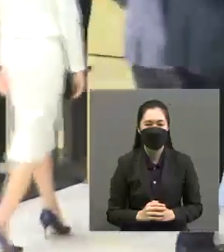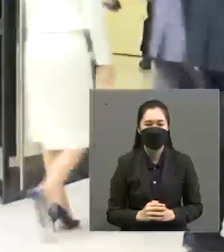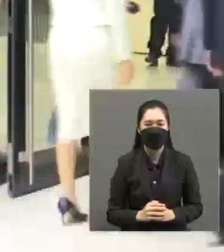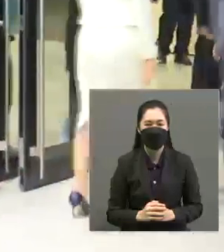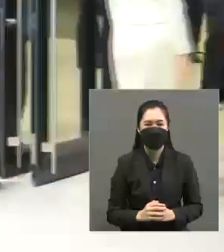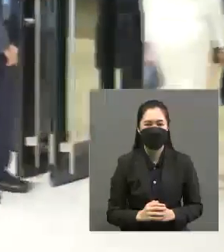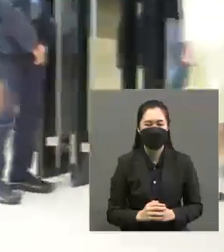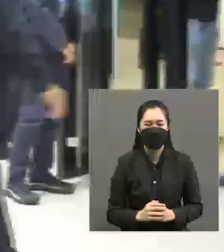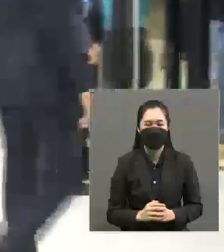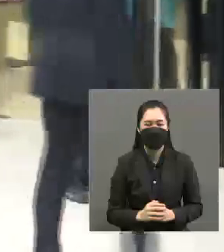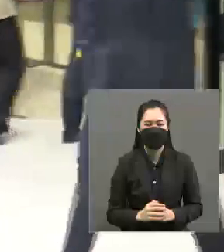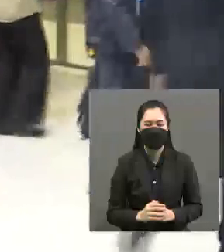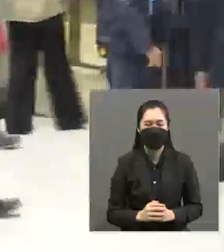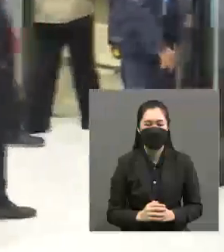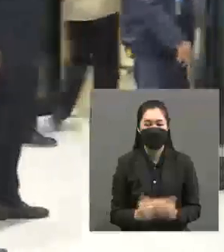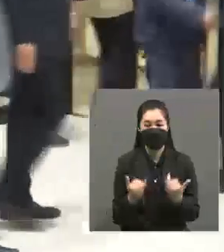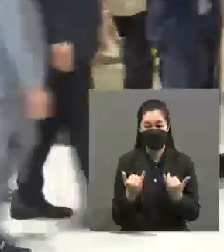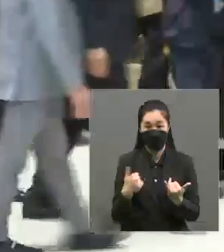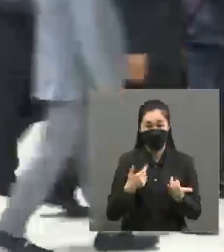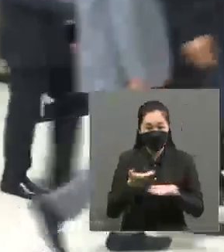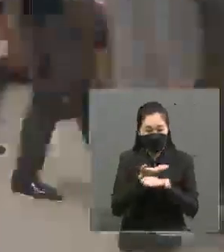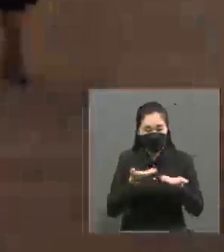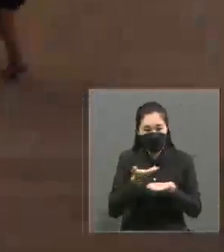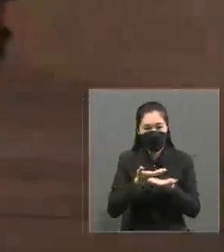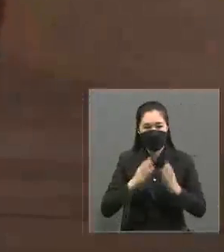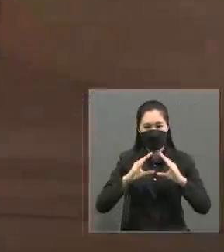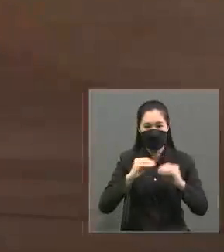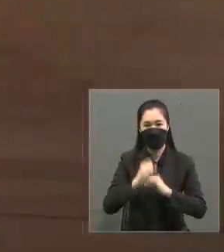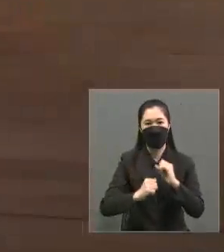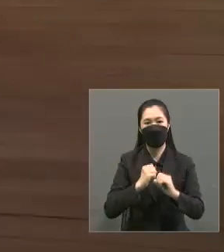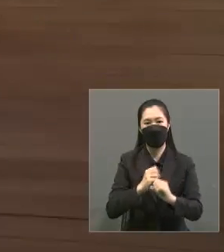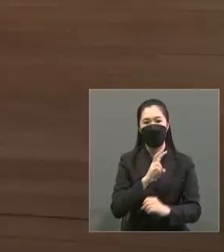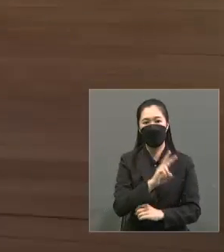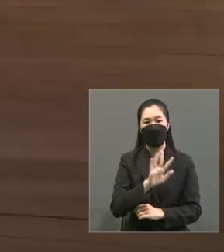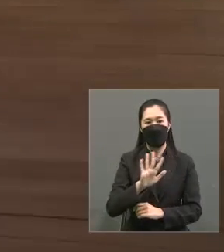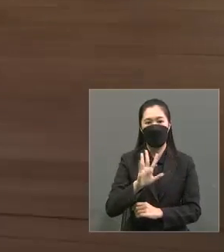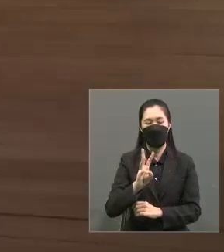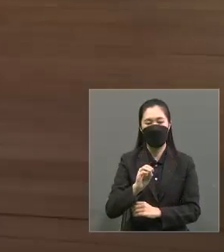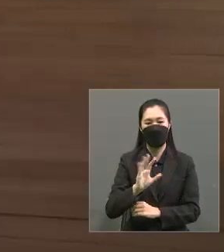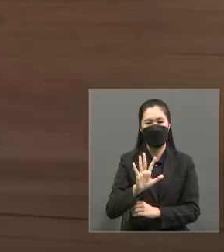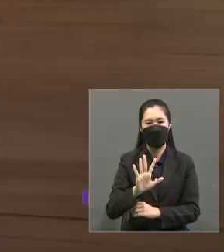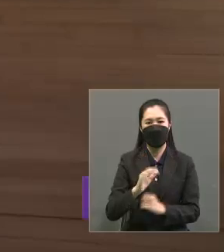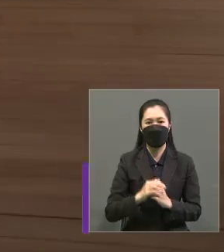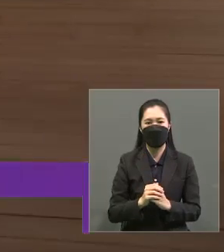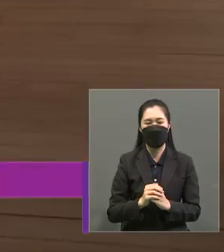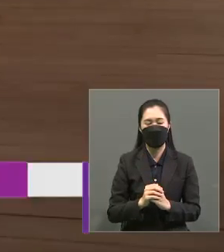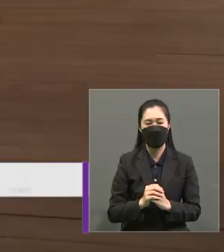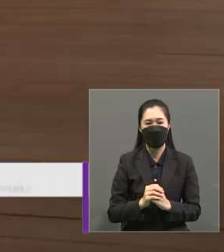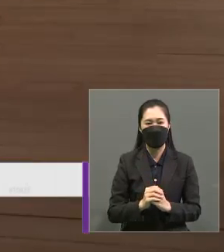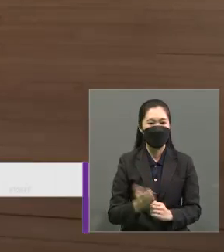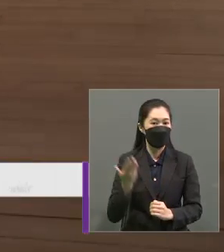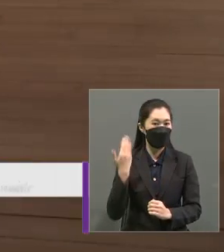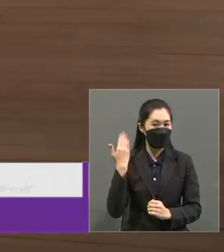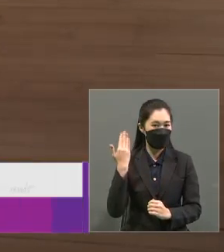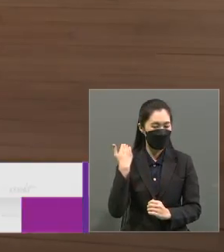ขณะนี้นะคะก็อยู่ระหว่างการพิจารณางบประมาณรายจ่ายประจำปี2565โดยก่อนหน้านี้นะคะหลังจากที่ผู้นำ